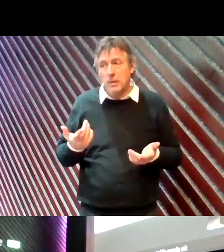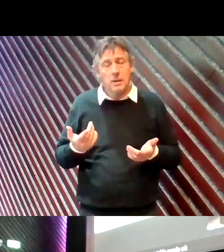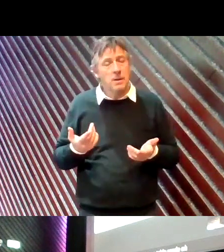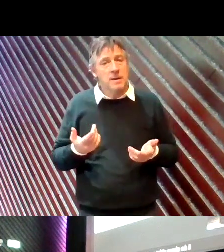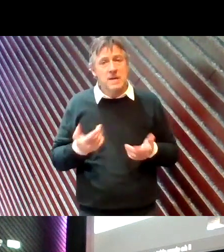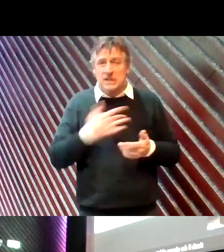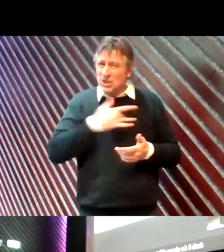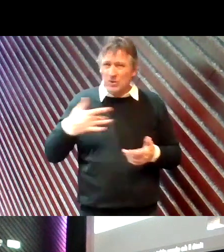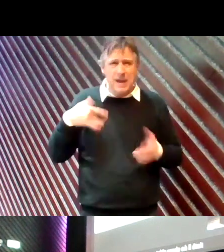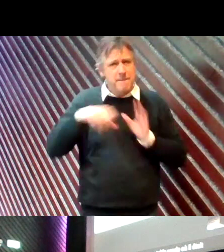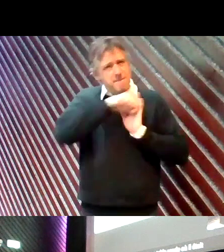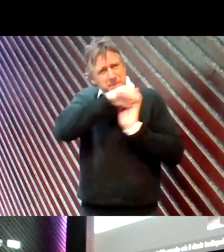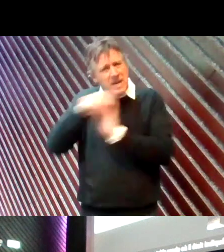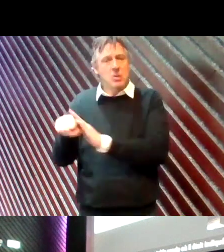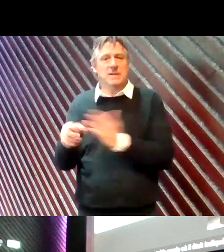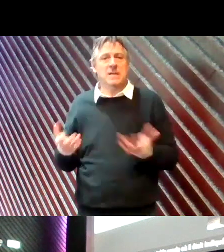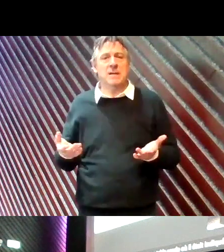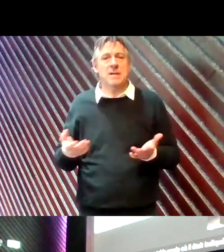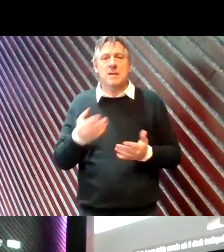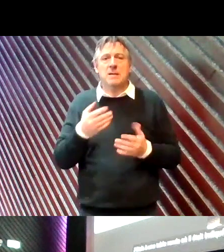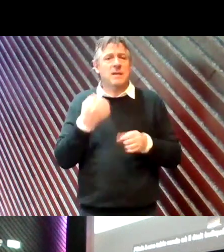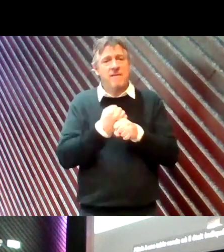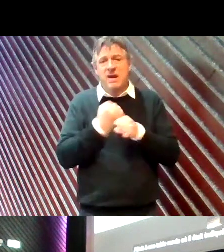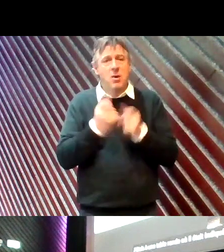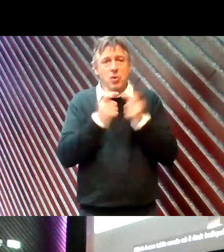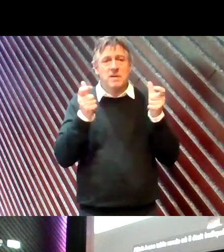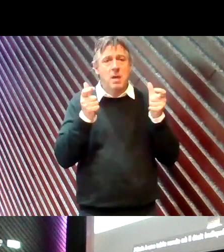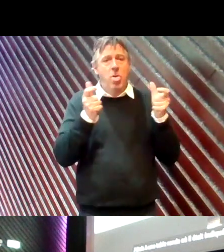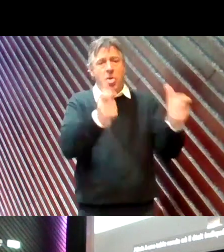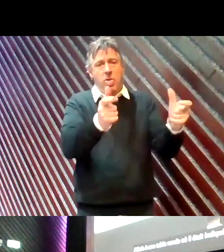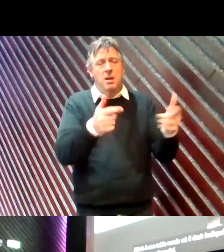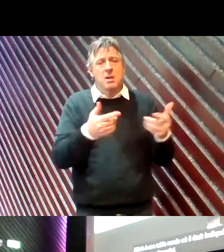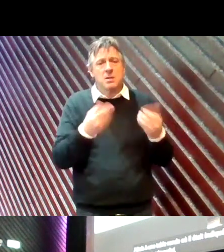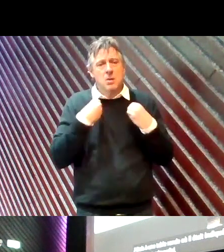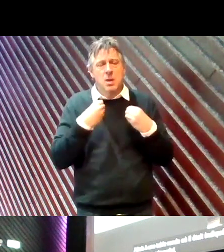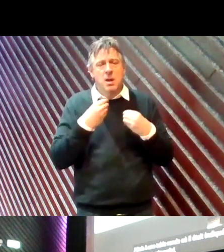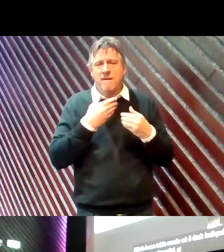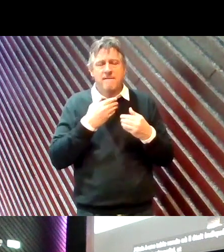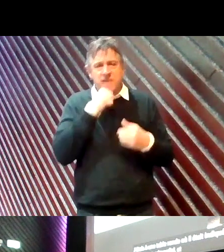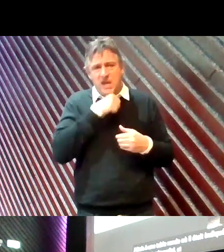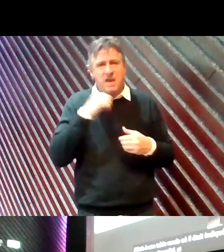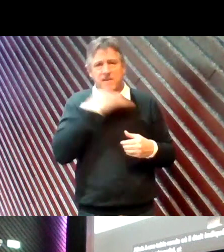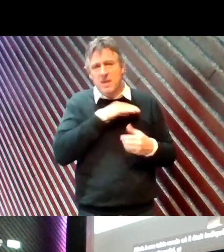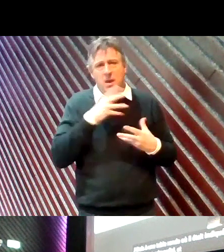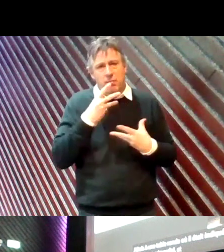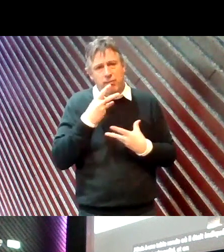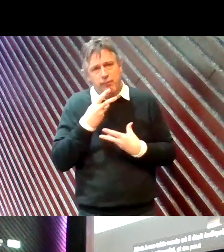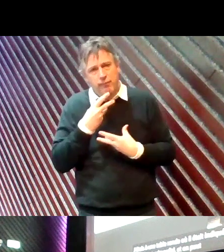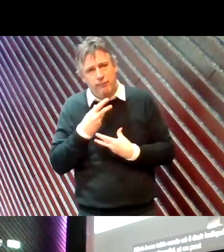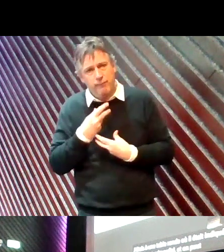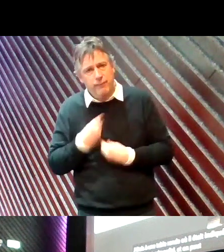c'est quelque chose de primordial et quand on n'est plus au travail, on peut vite vieillir et, je dirais, s'appauvrir sur tous les cas.